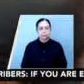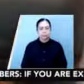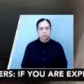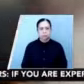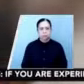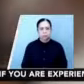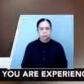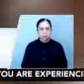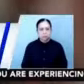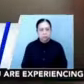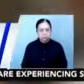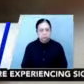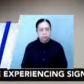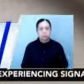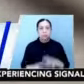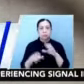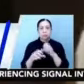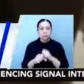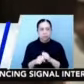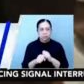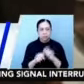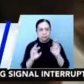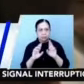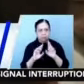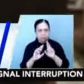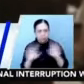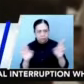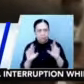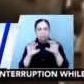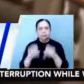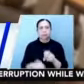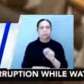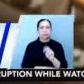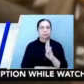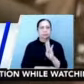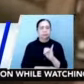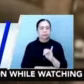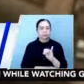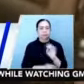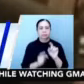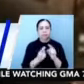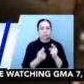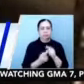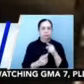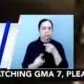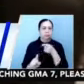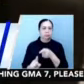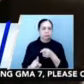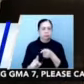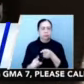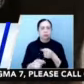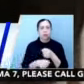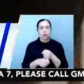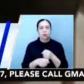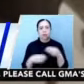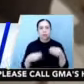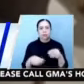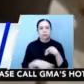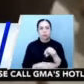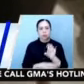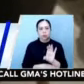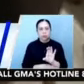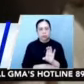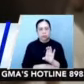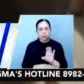Nang makuha ang hudyat, inaresto ng NBI Cybercrime Division ang kanilang target sa coffee shop na ito sa Quezon City. Walang takas